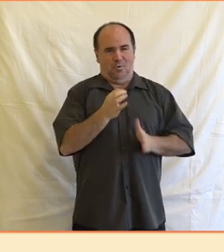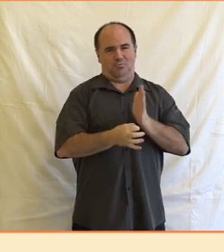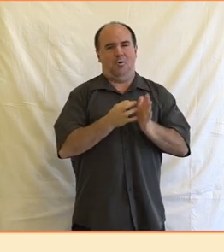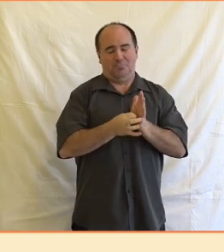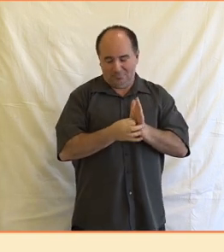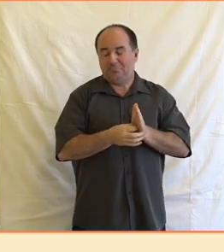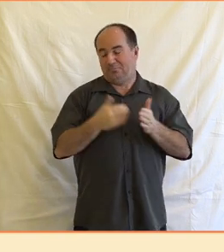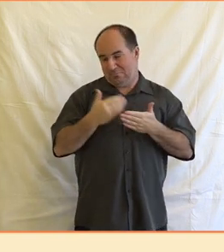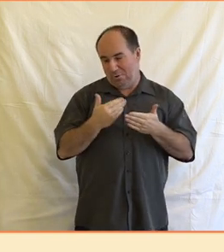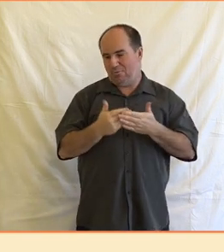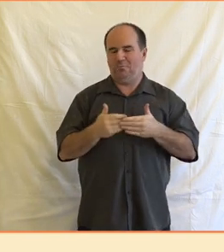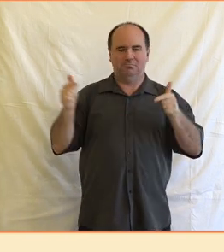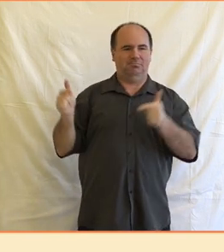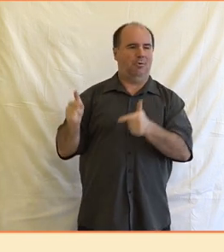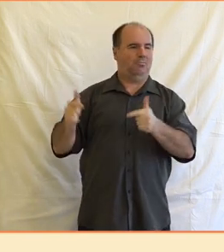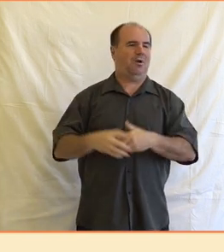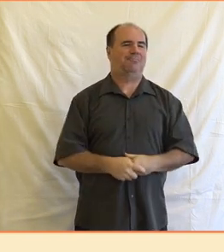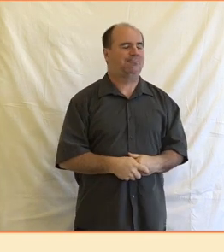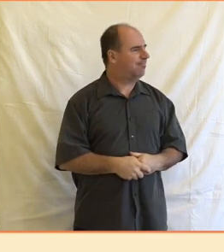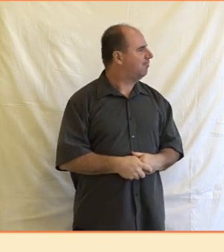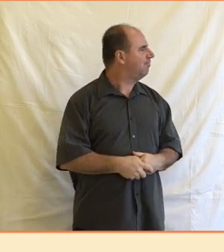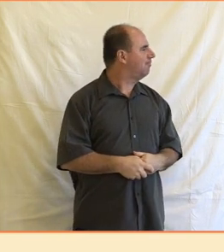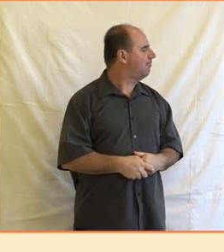naší společnosti.